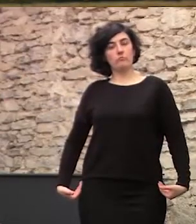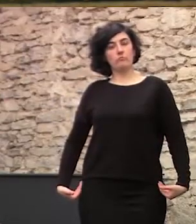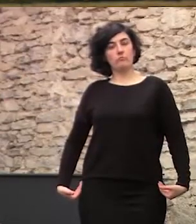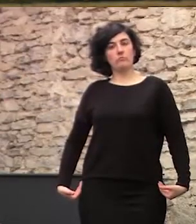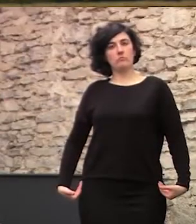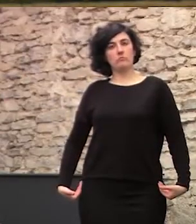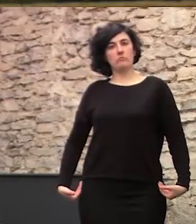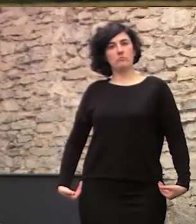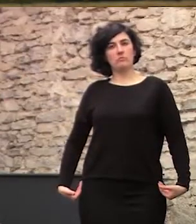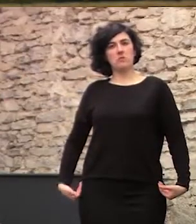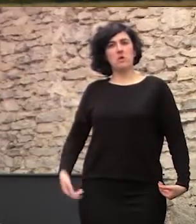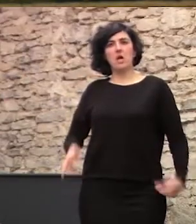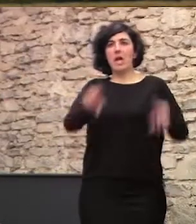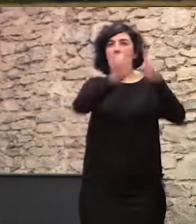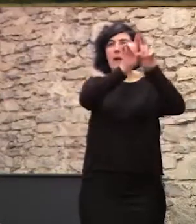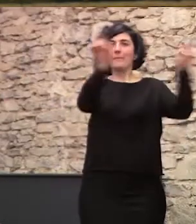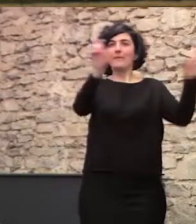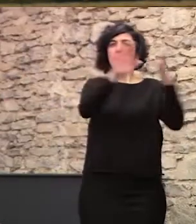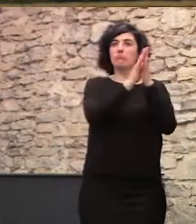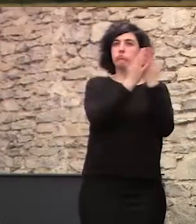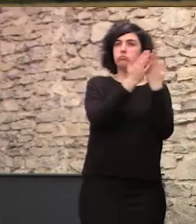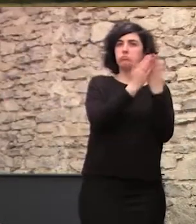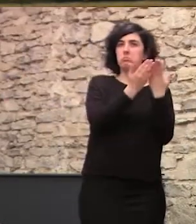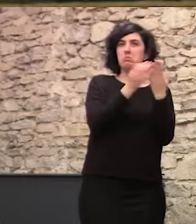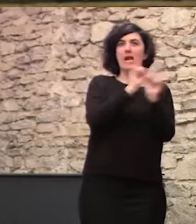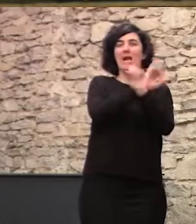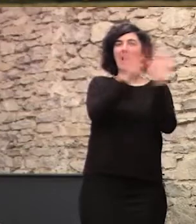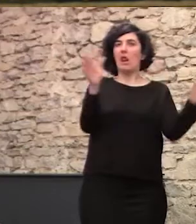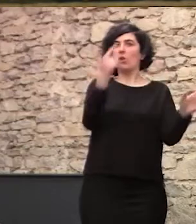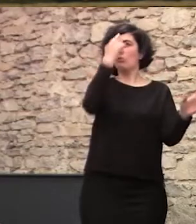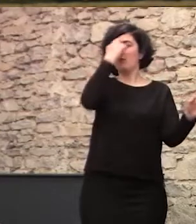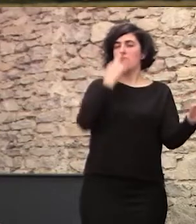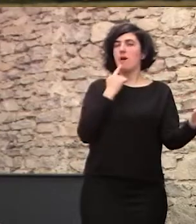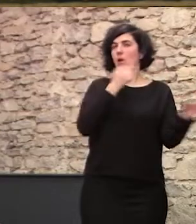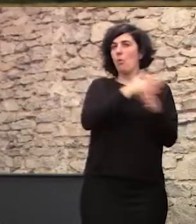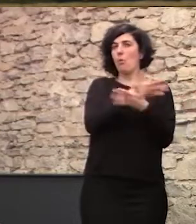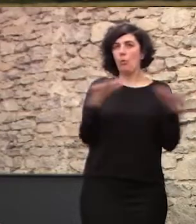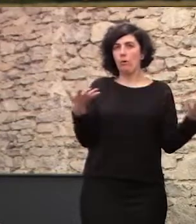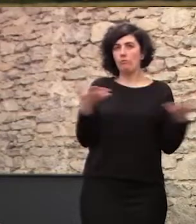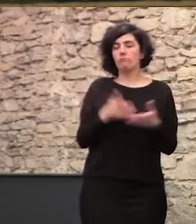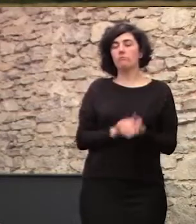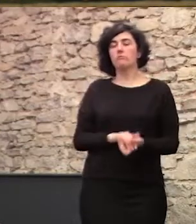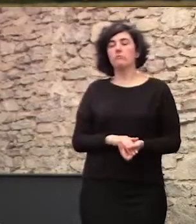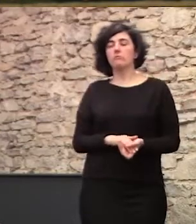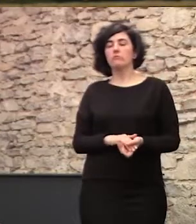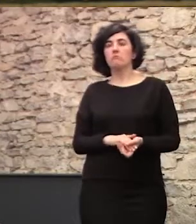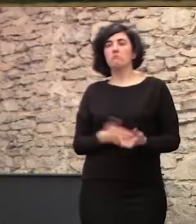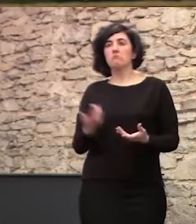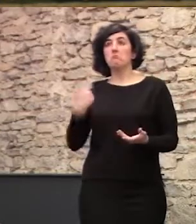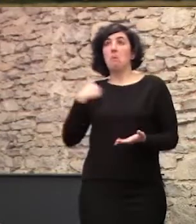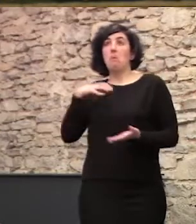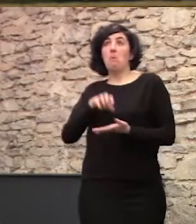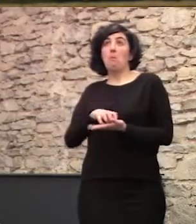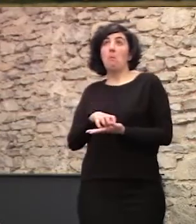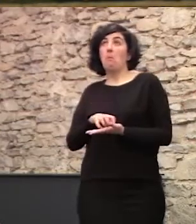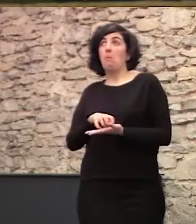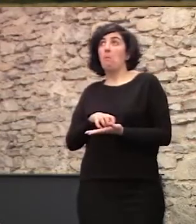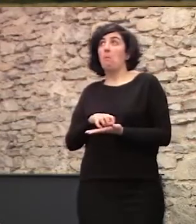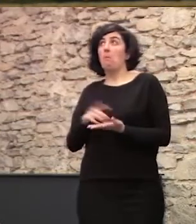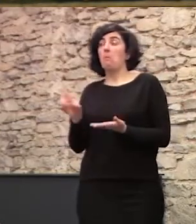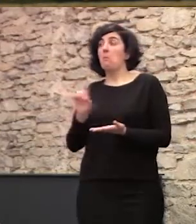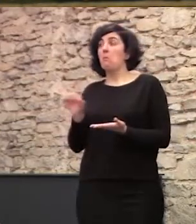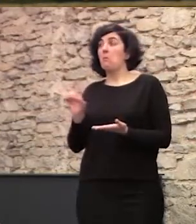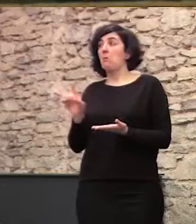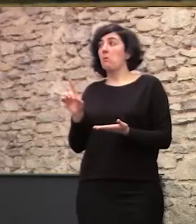oso garbi zeukaten hasieratik. Eta nik ez dakiz alantza gehiago euskan, baina bai ez nekien